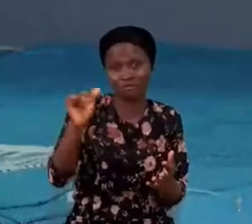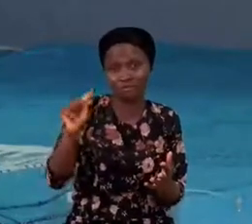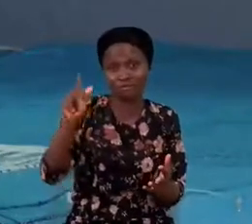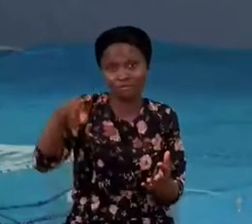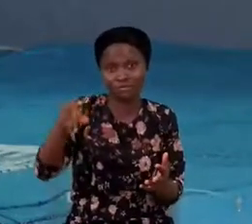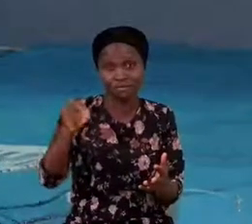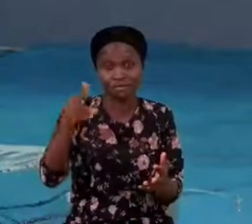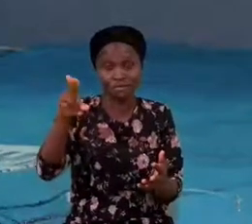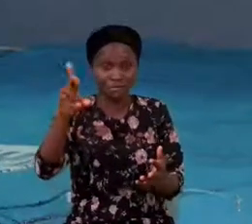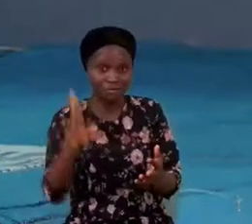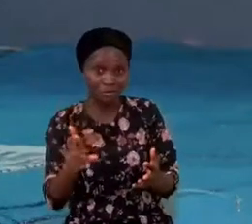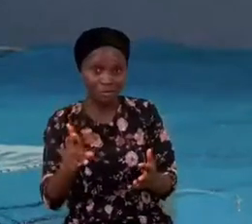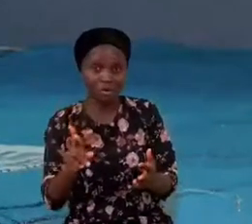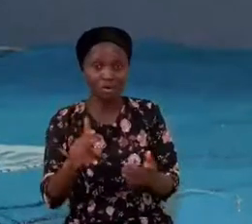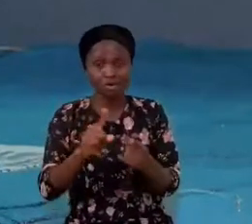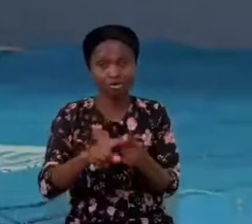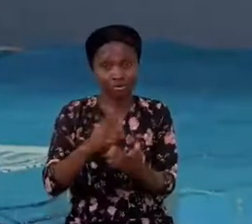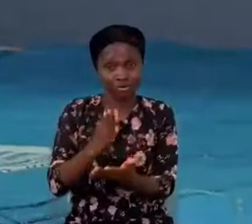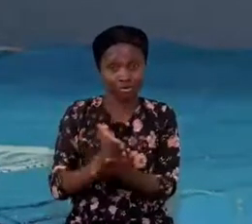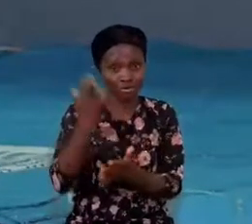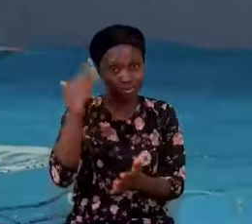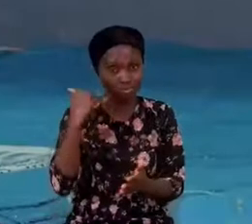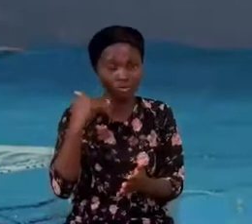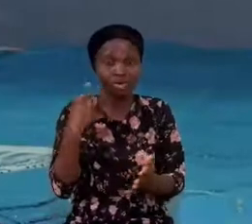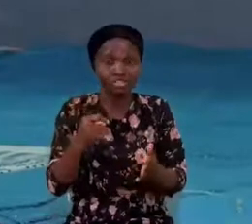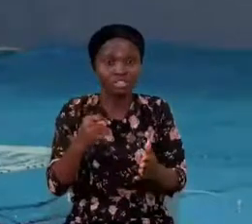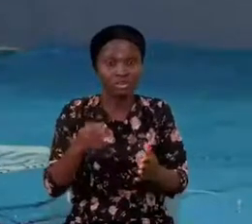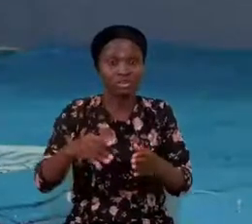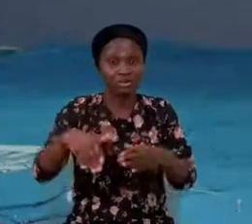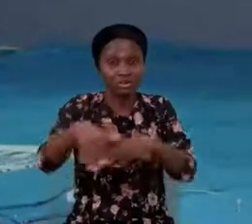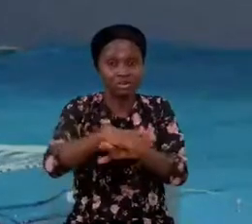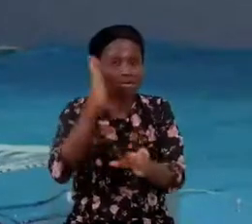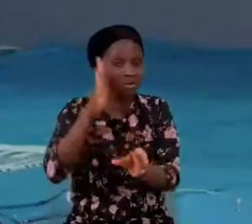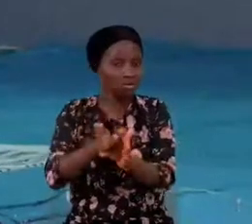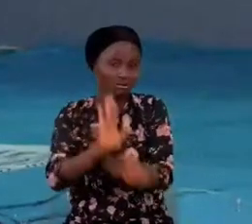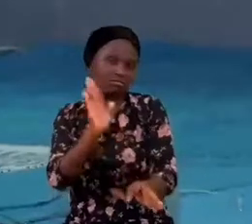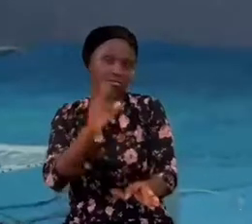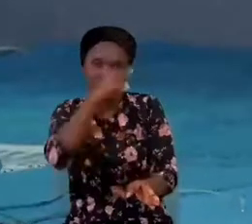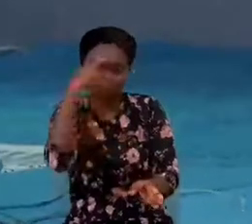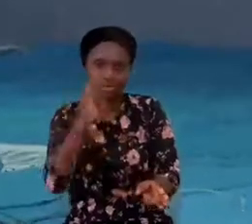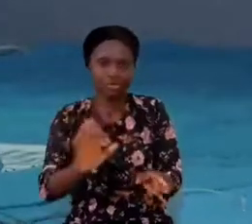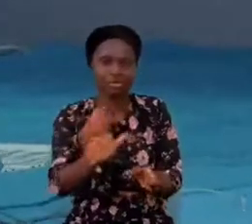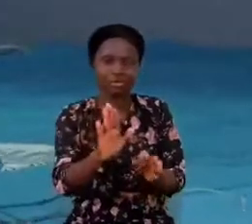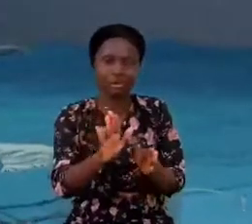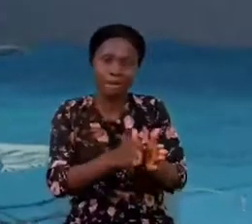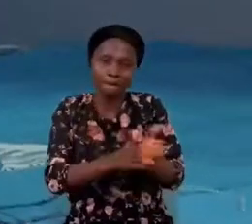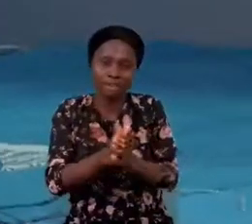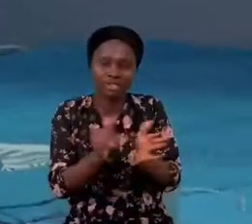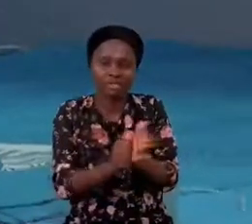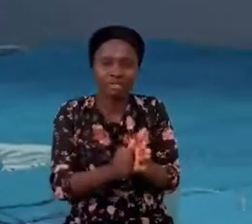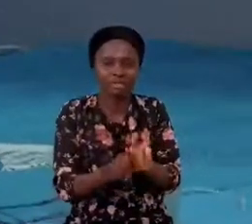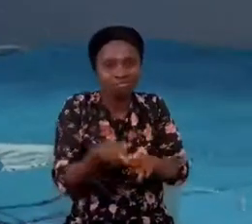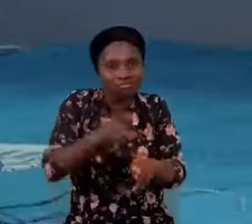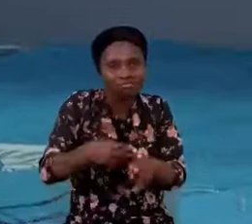passion conduit à la poursuite. Voyez, celui-là ne poursuit rien. Il se lève le